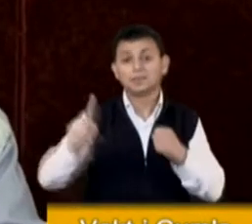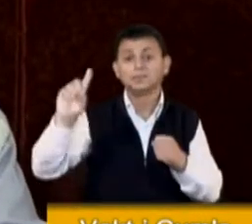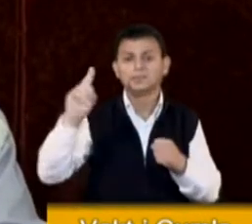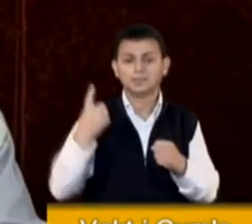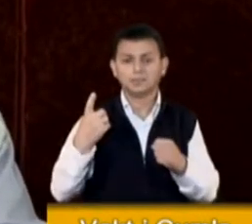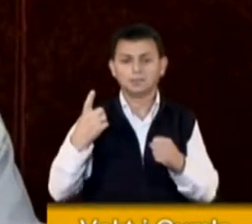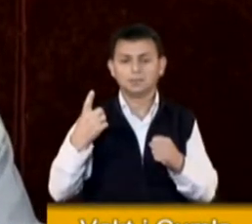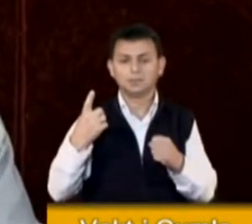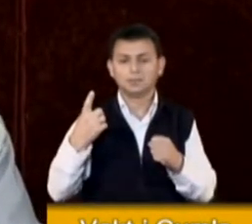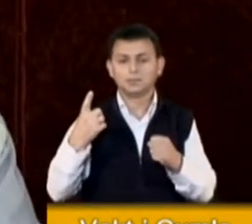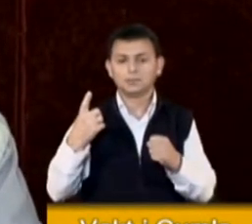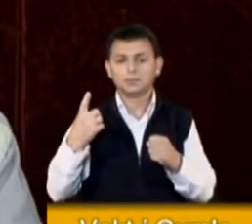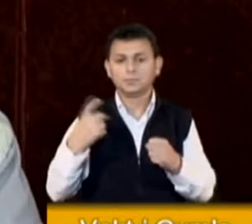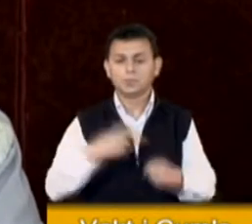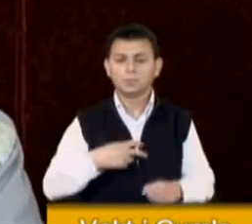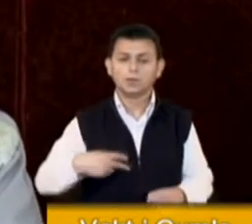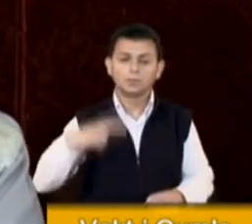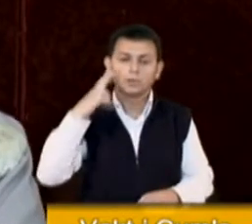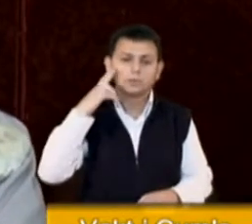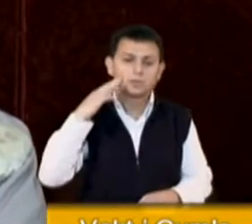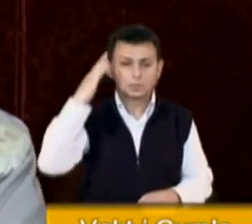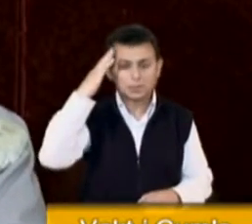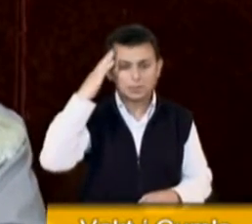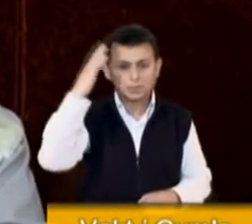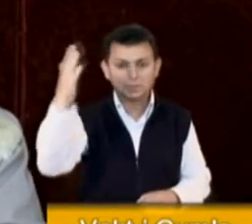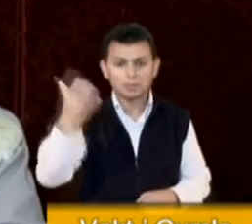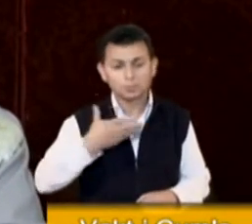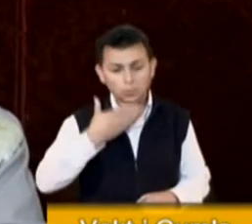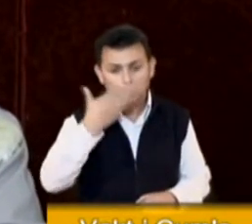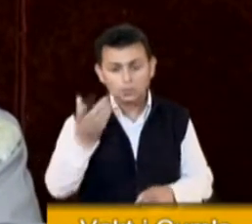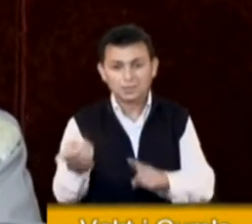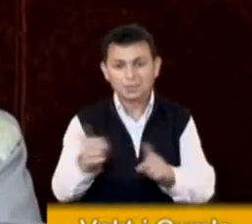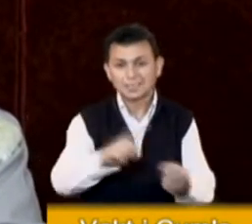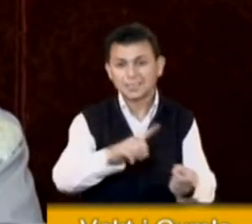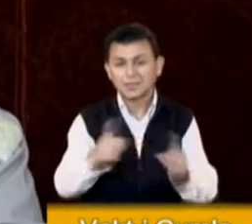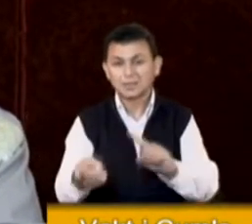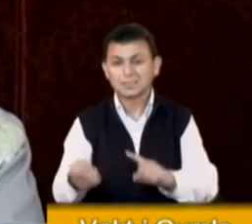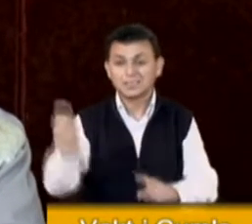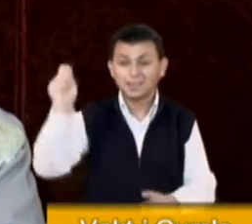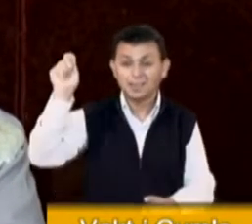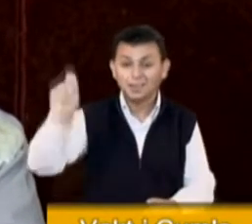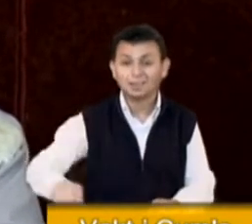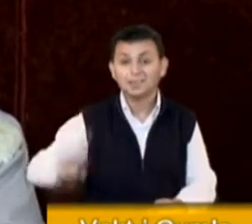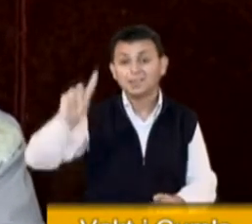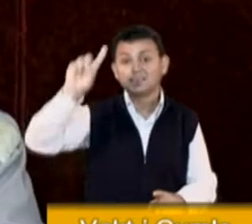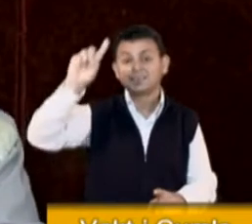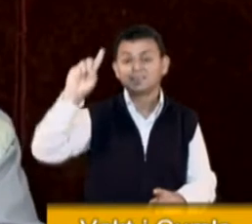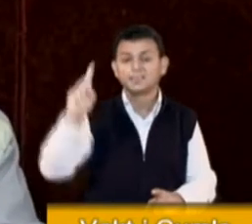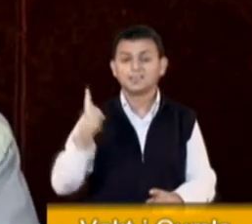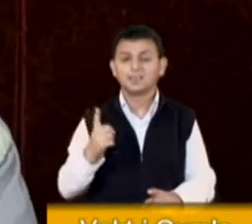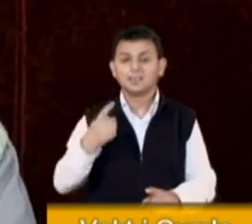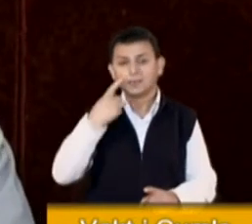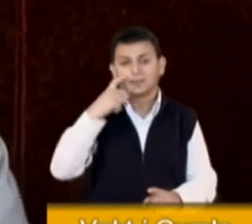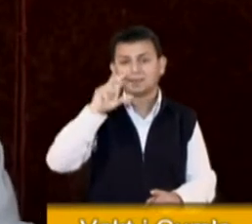Öyleyse Efendimiz Sallallahu Aleyhi Vesselam'ın tavsiye ettiği şeylerle nazardan korunmak